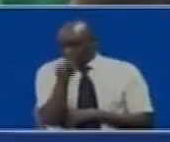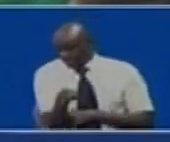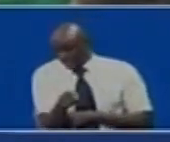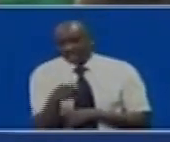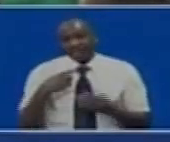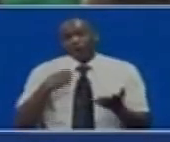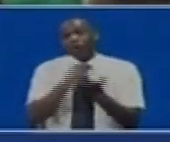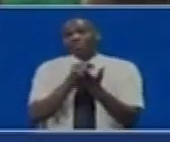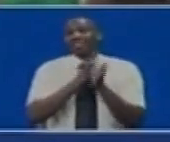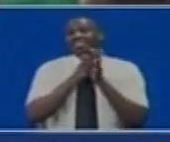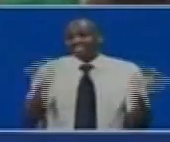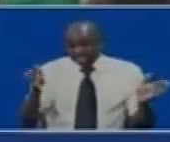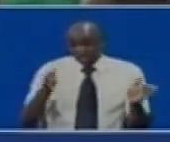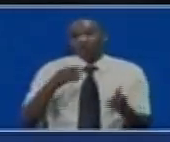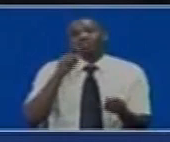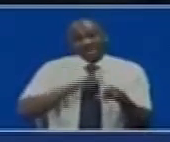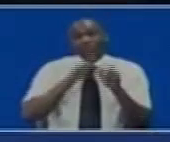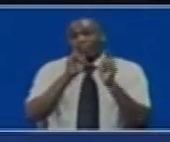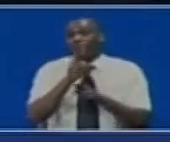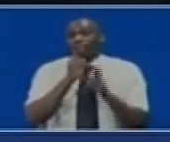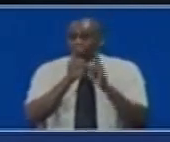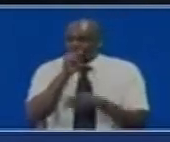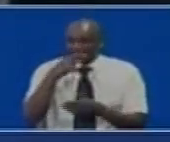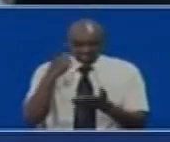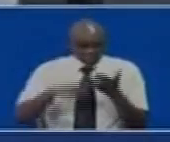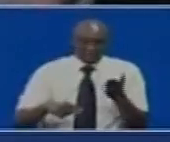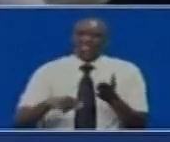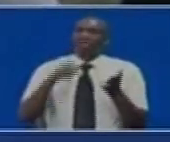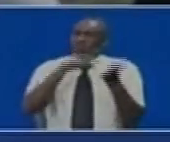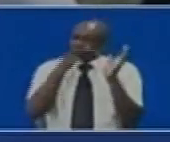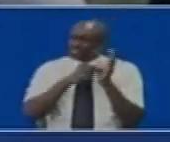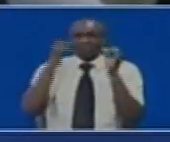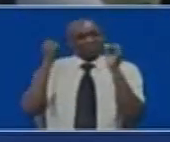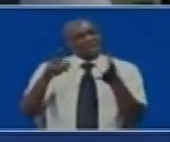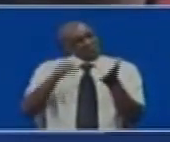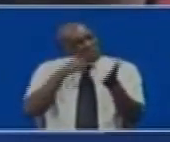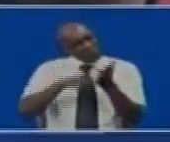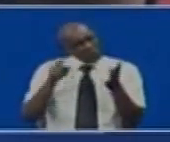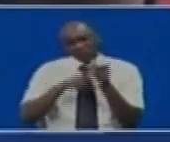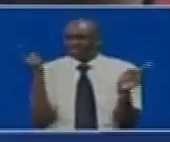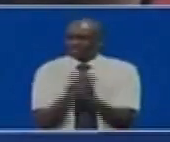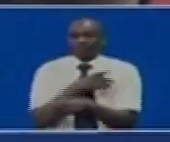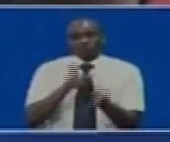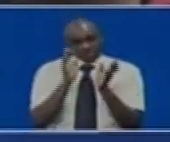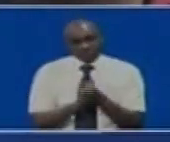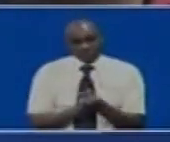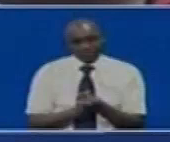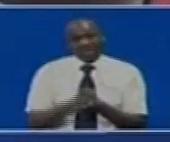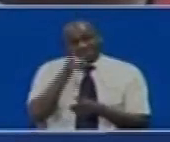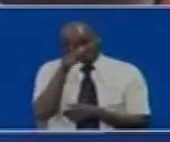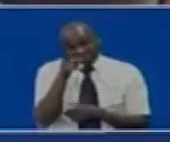mkuu wa fedha za serikali katika ripoti yake ameikosoa baadhi ya miradi kwa namna ilivyoendeshwa. Hiyo silota hii